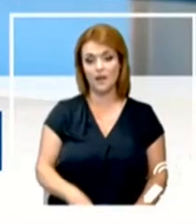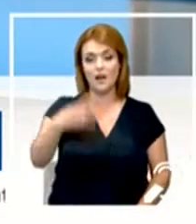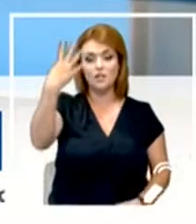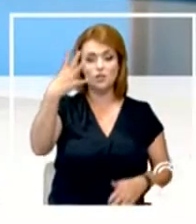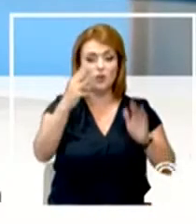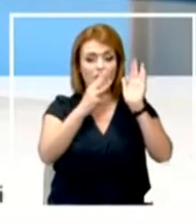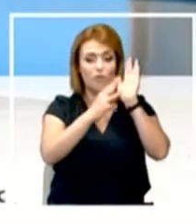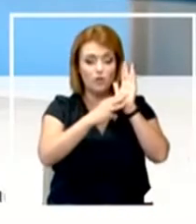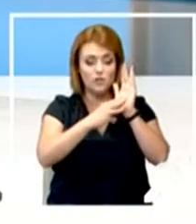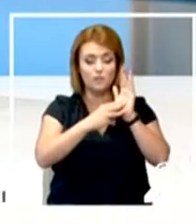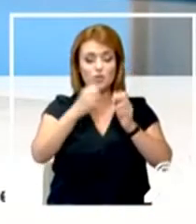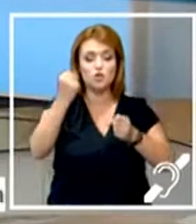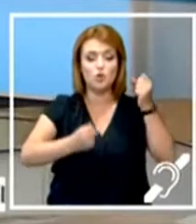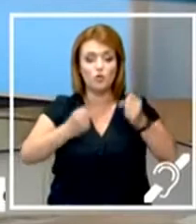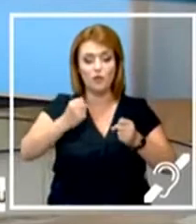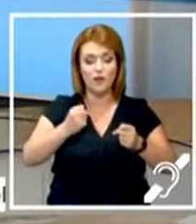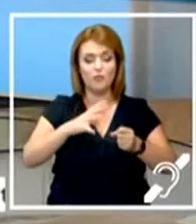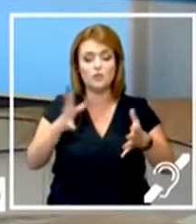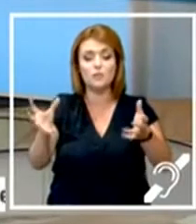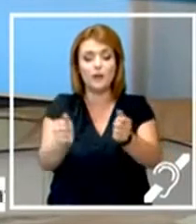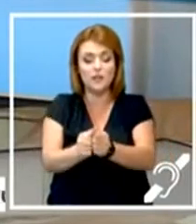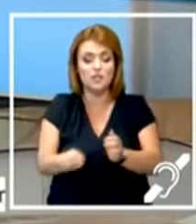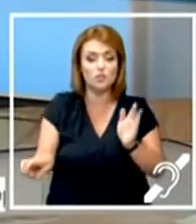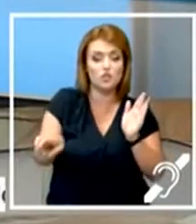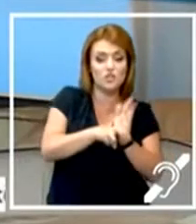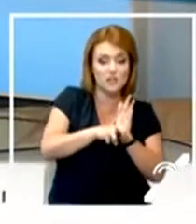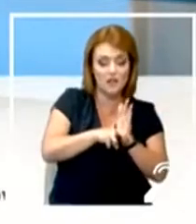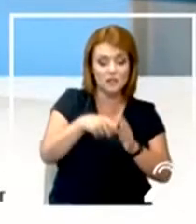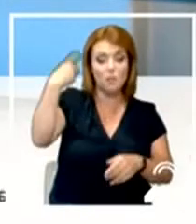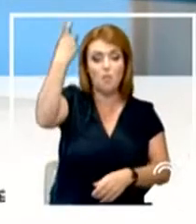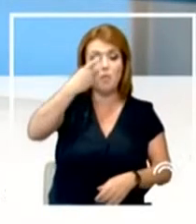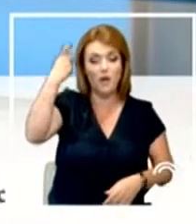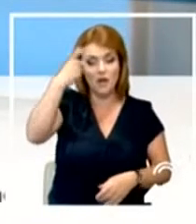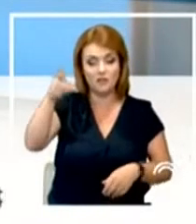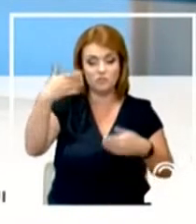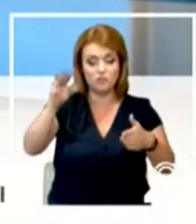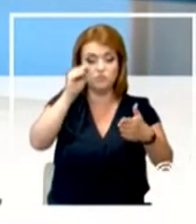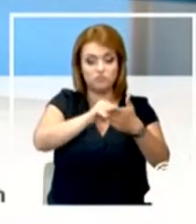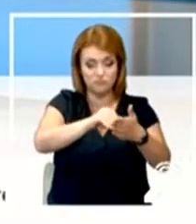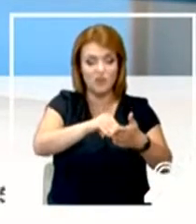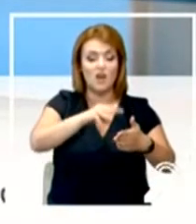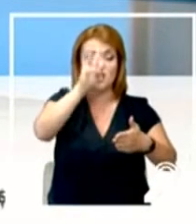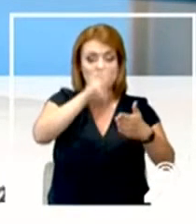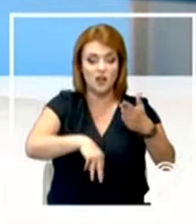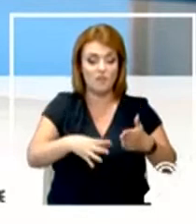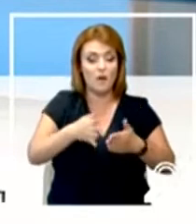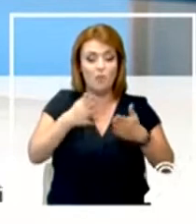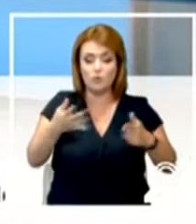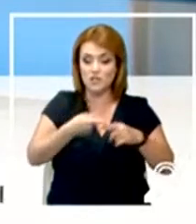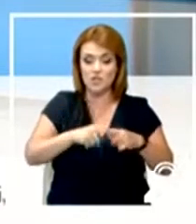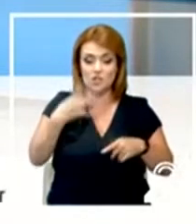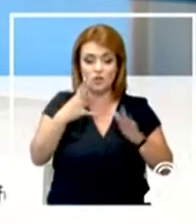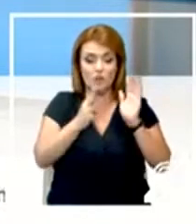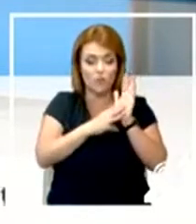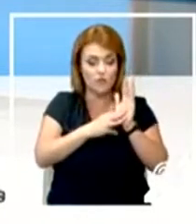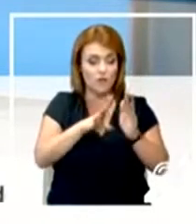48 de șoferi care au urcat beți la volan au fost amendați în acest weekend de oamenii legii. Majoritatea era în stare de ebrietate